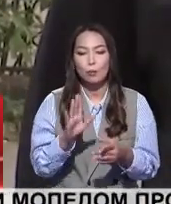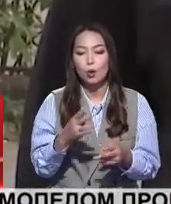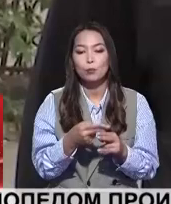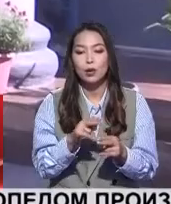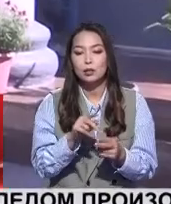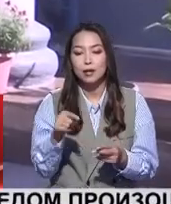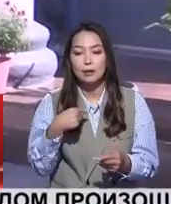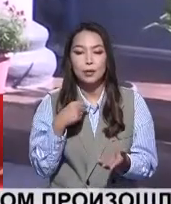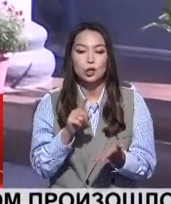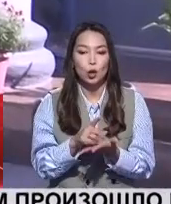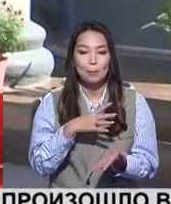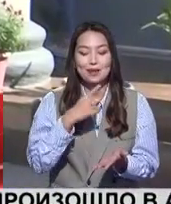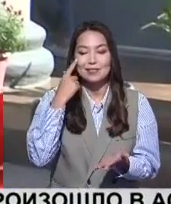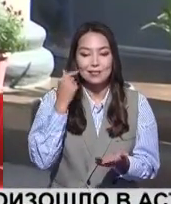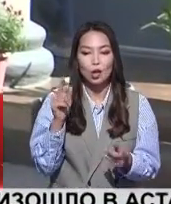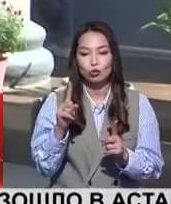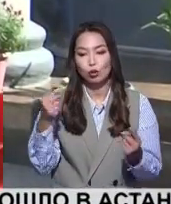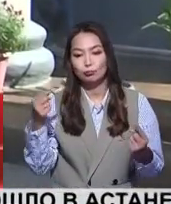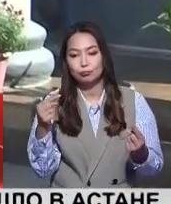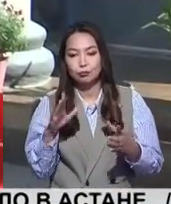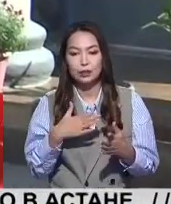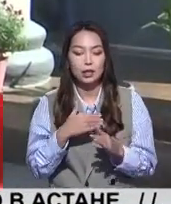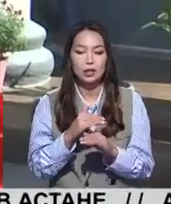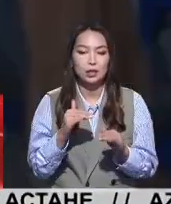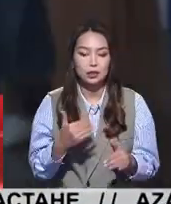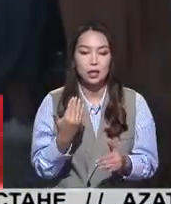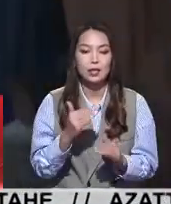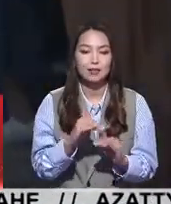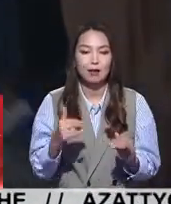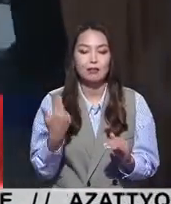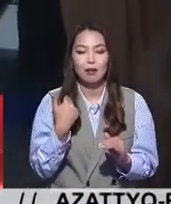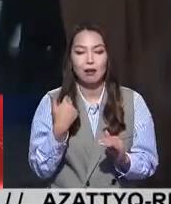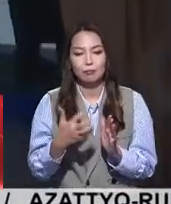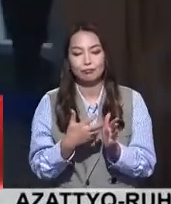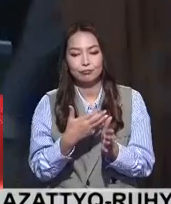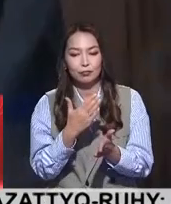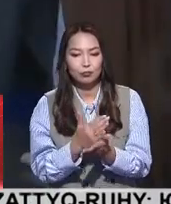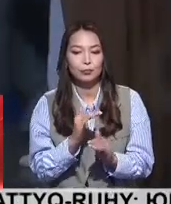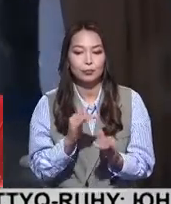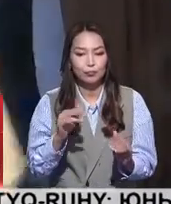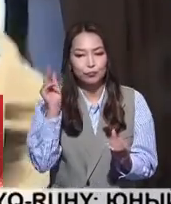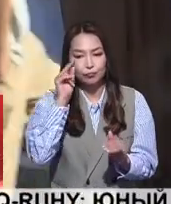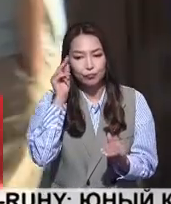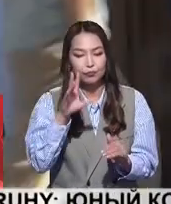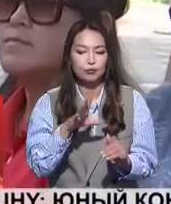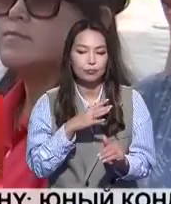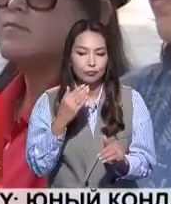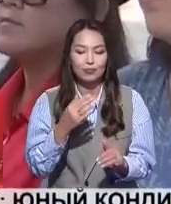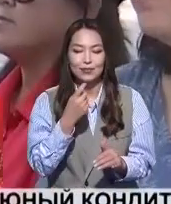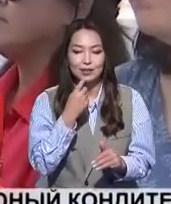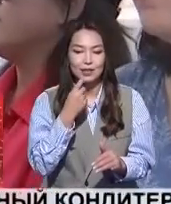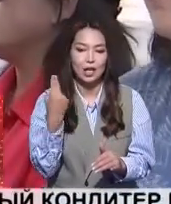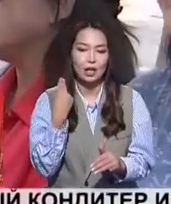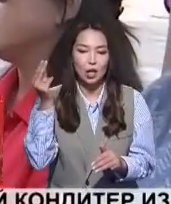были знать. Обучение в филиале зарубежного вуза ведется на английском языке. Первый семестр дети углубленно изучали иностранный язык, а после